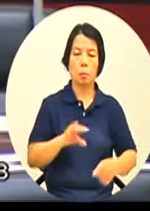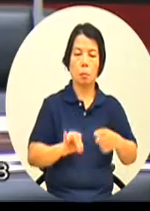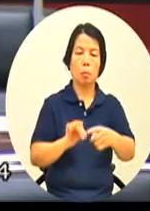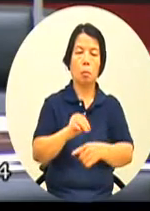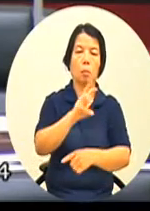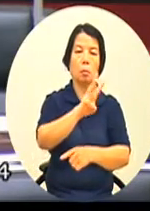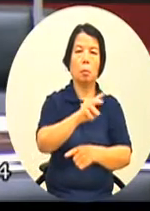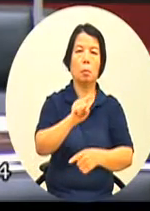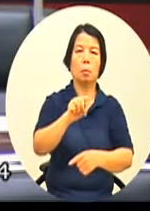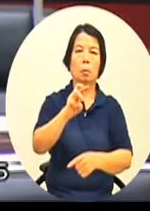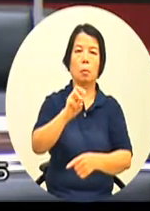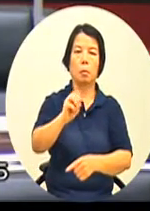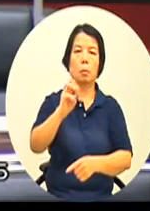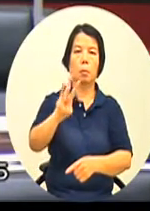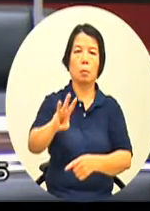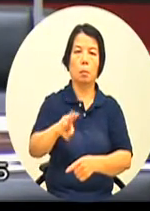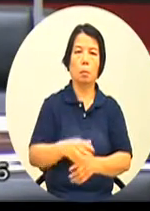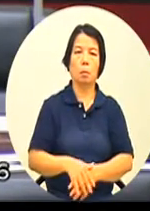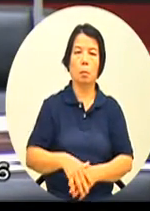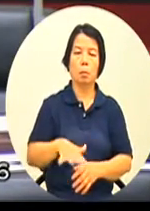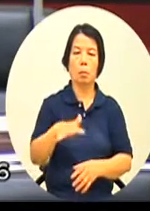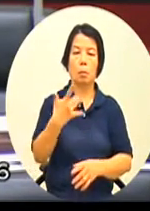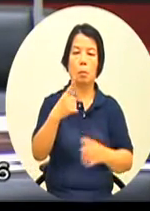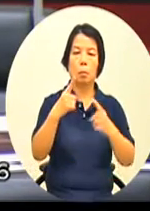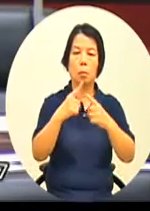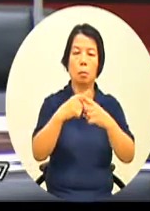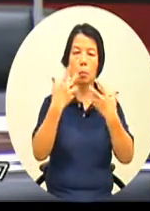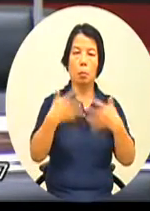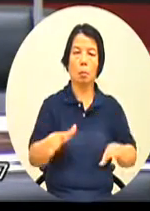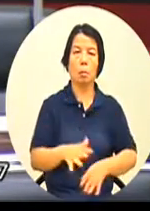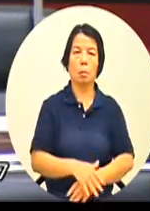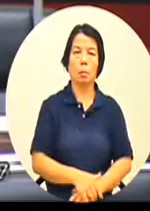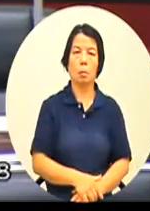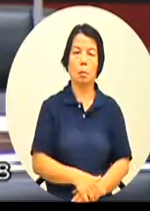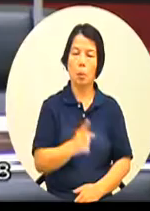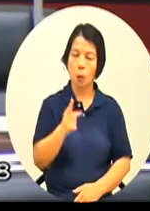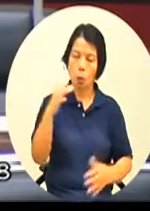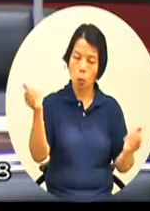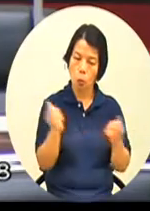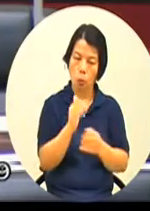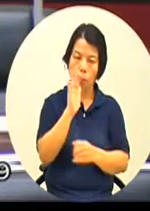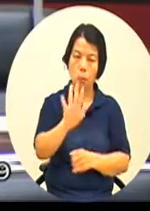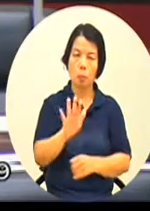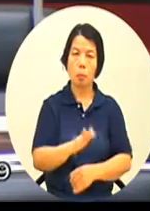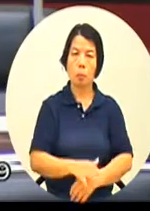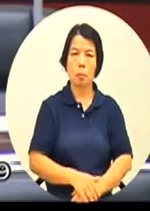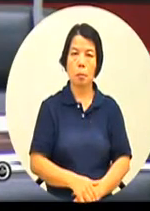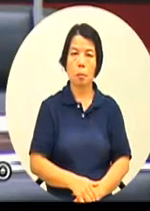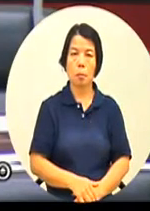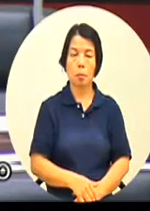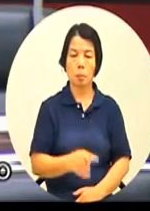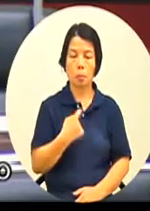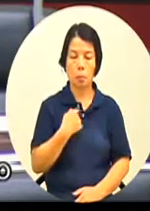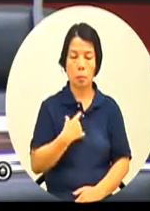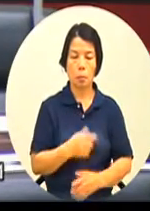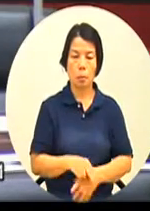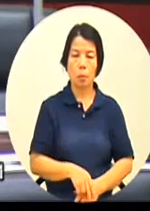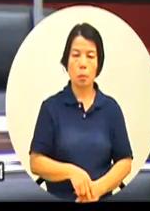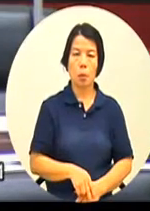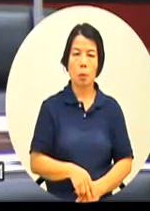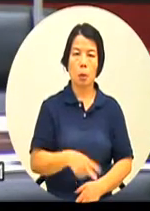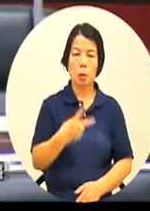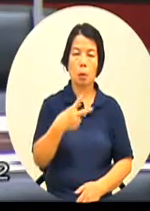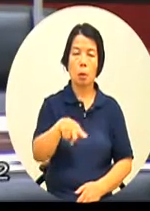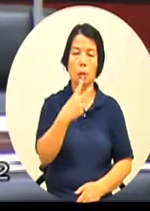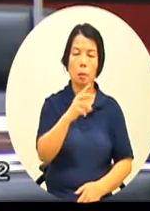3.03%，才502人，好、哦、去参与。安尼有一个问题哦，我本来277万人